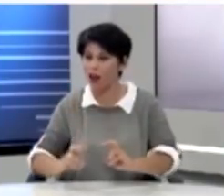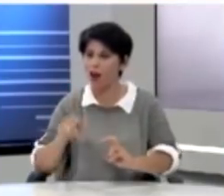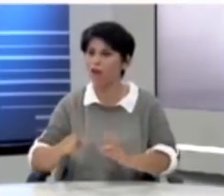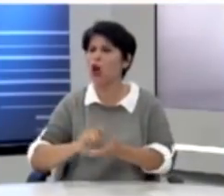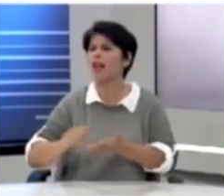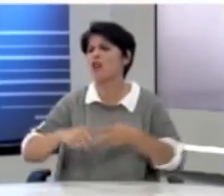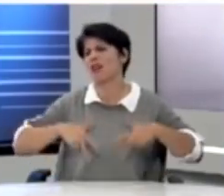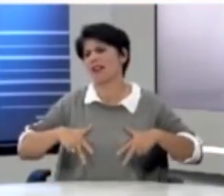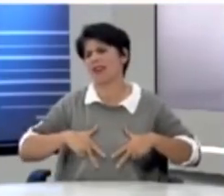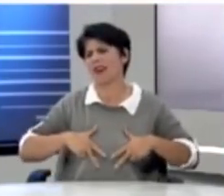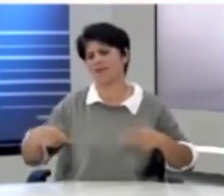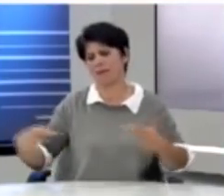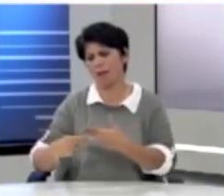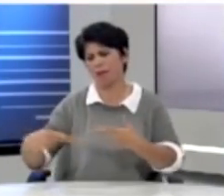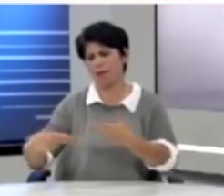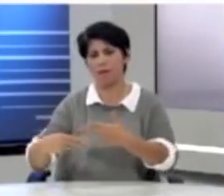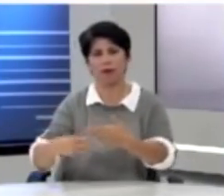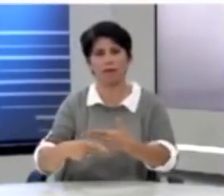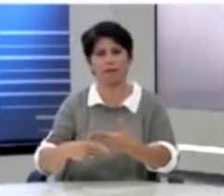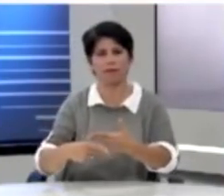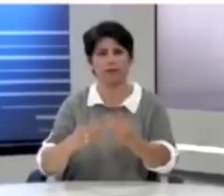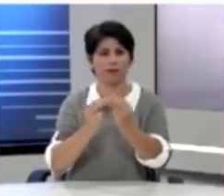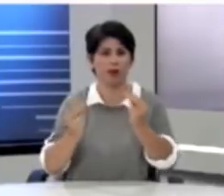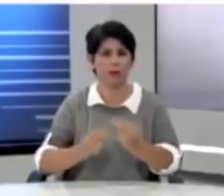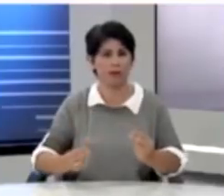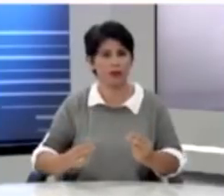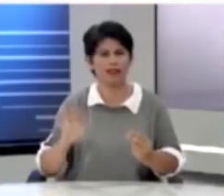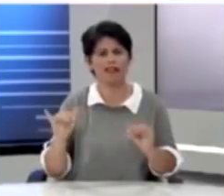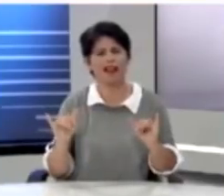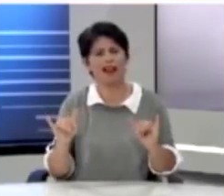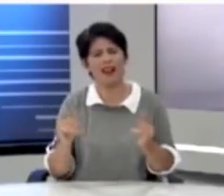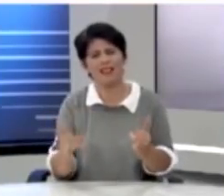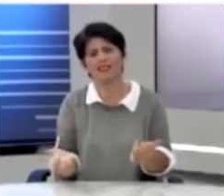γραφειοκρατία και αξιοποιώντας διάφορα αστεία